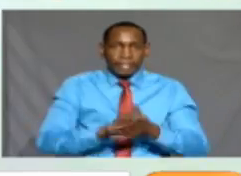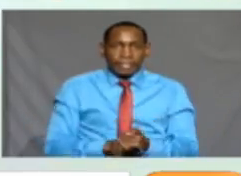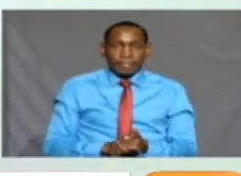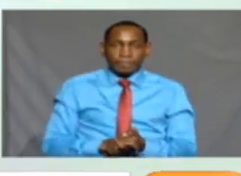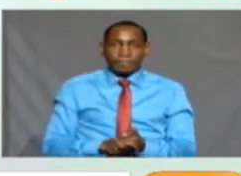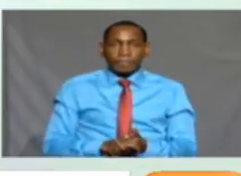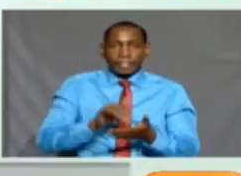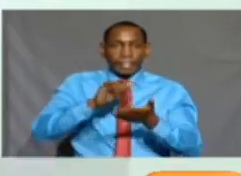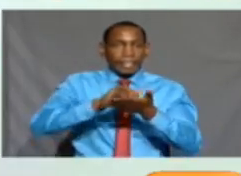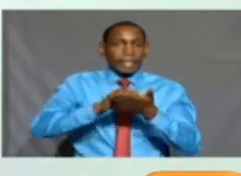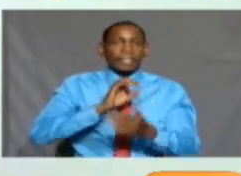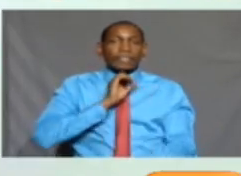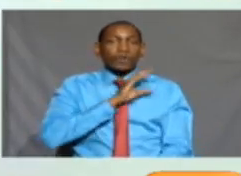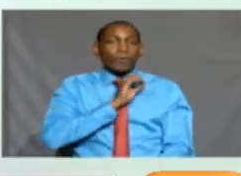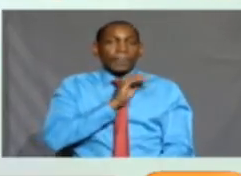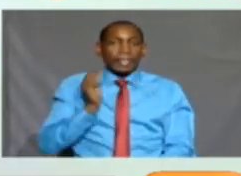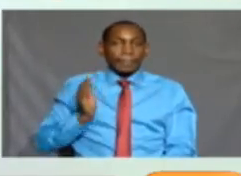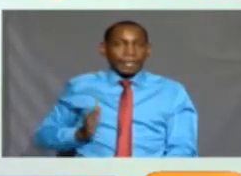that covenant,